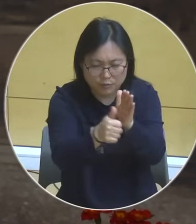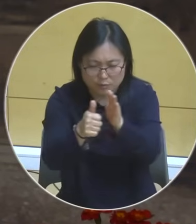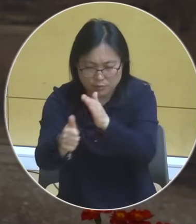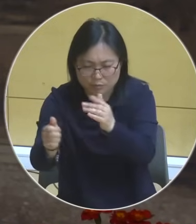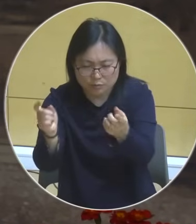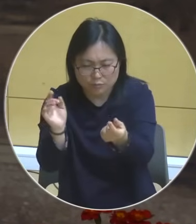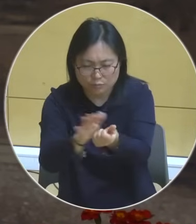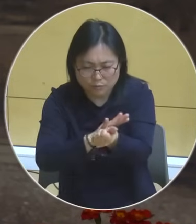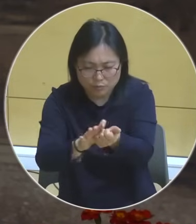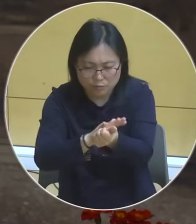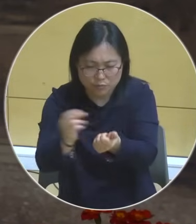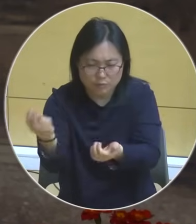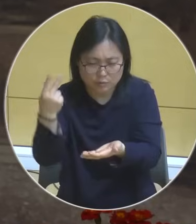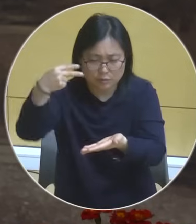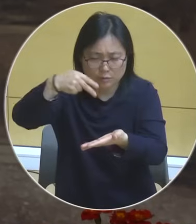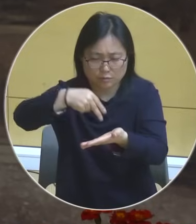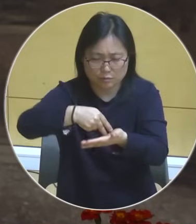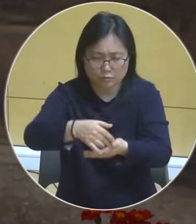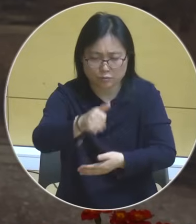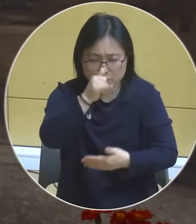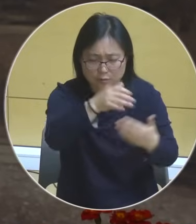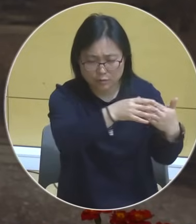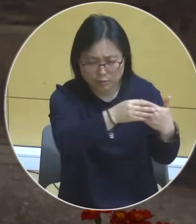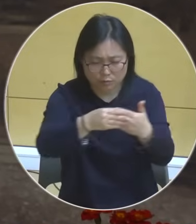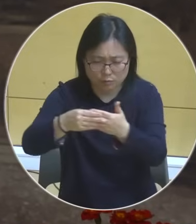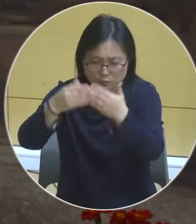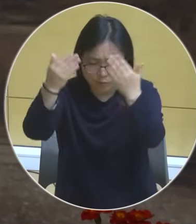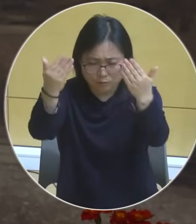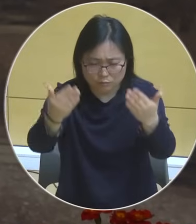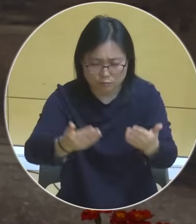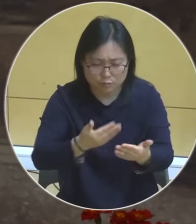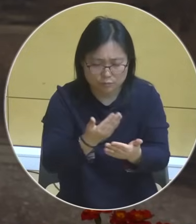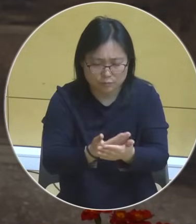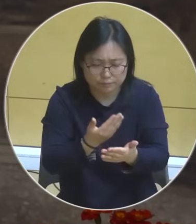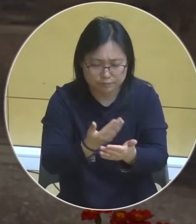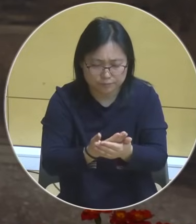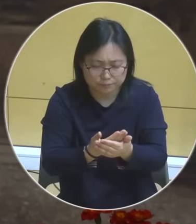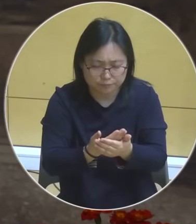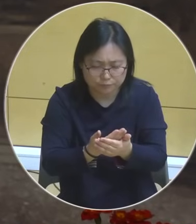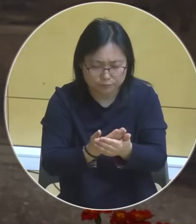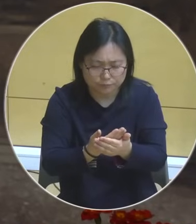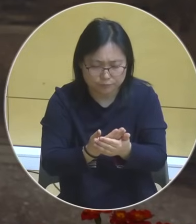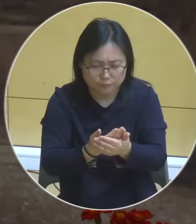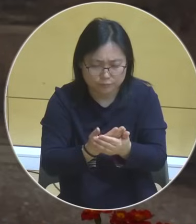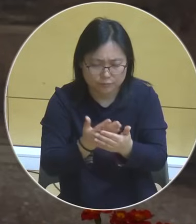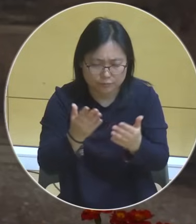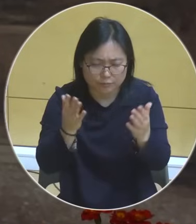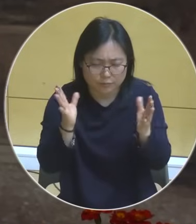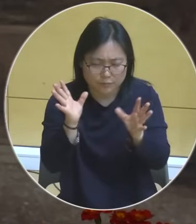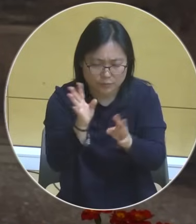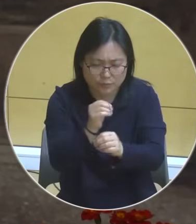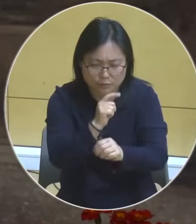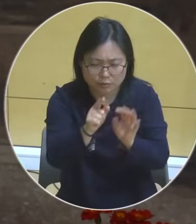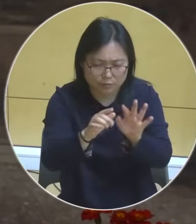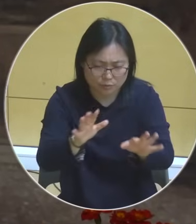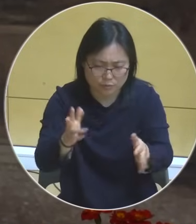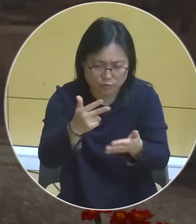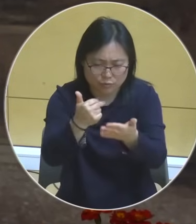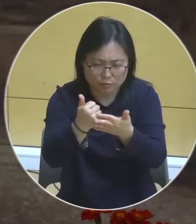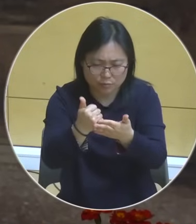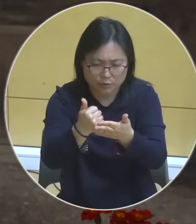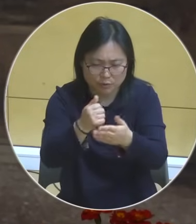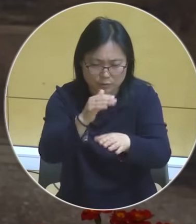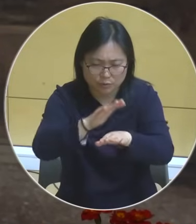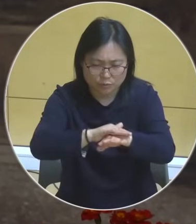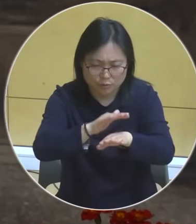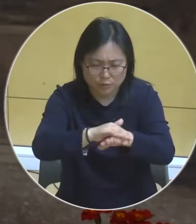주시며 다시 일어설 수 있도록 인도하여 주옵기를 기도드립니다. 언제 어디서나 주님의 전능한 손길이 있음을